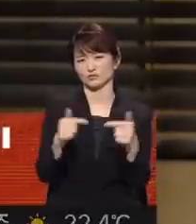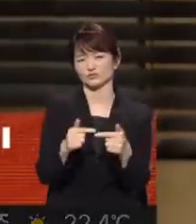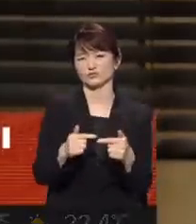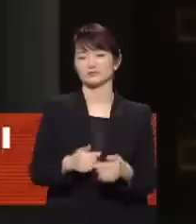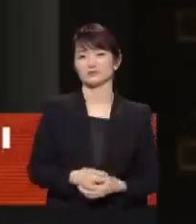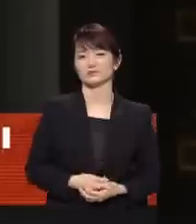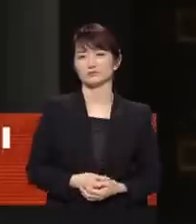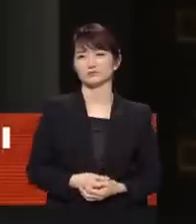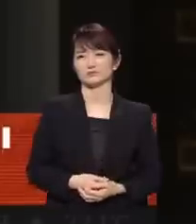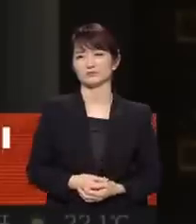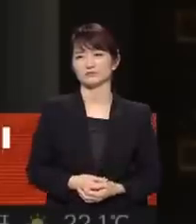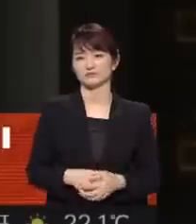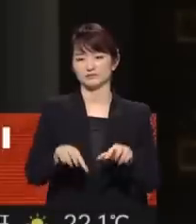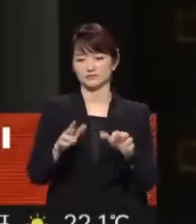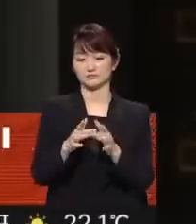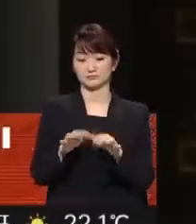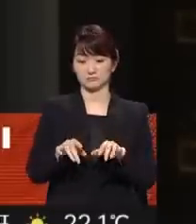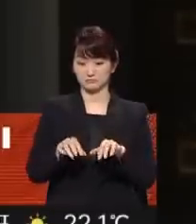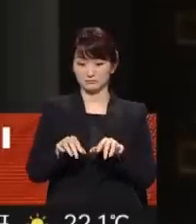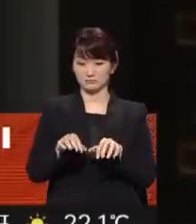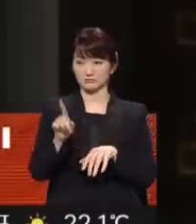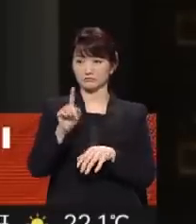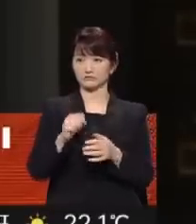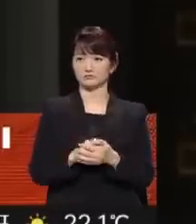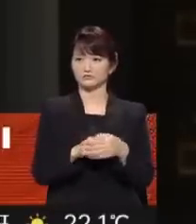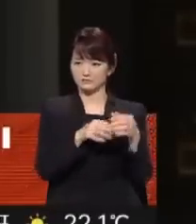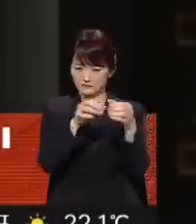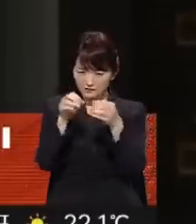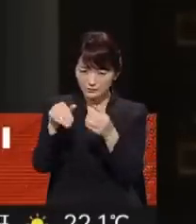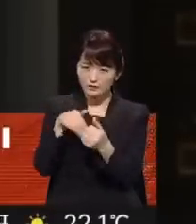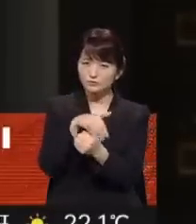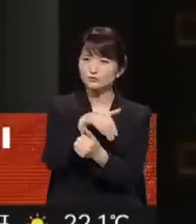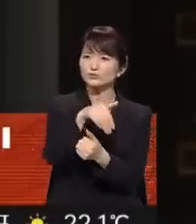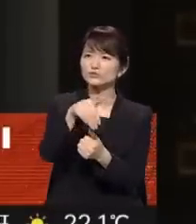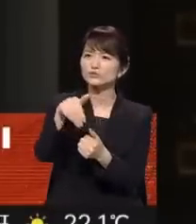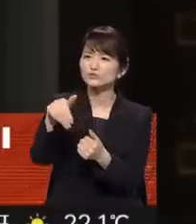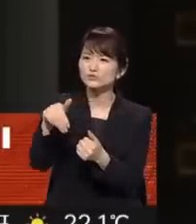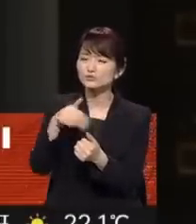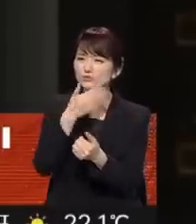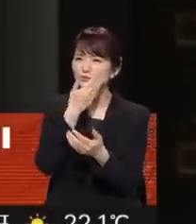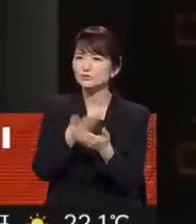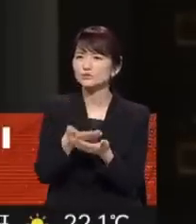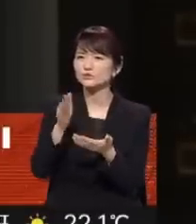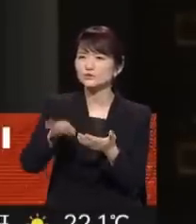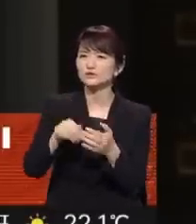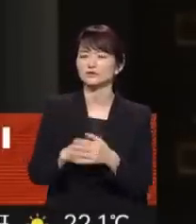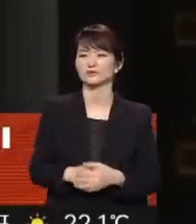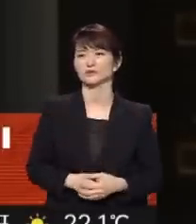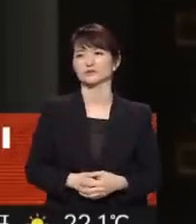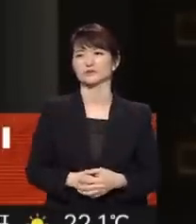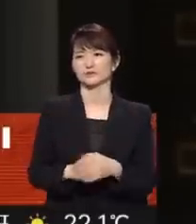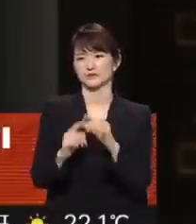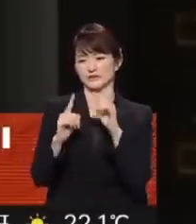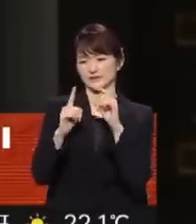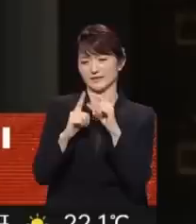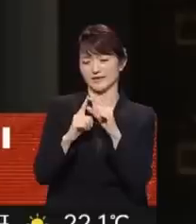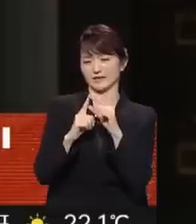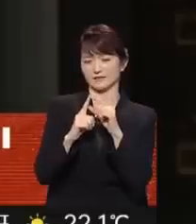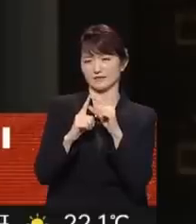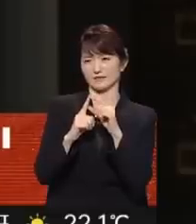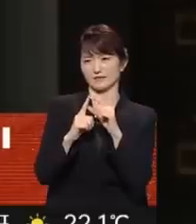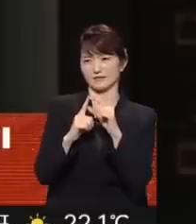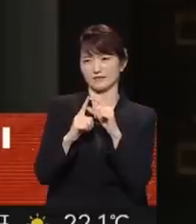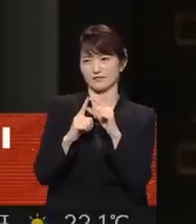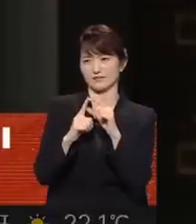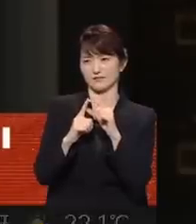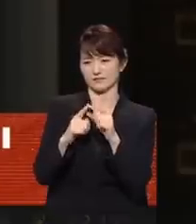근데 지금 우리 채팅창에서는 저 대화의 어떤 분위기 이런 것도 중요하지만 일단 맞춤법 가지고 정말 다들